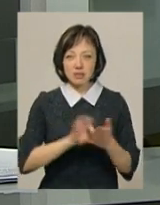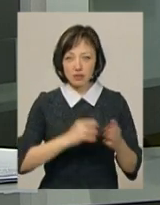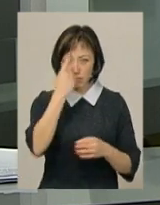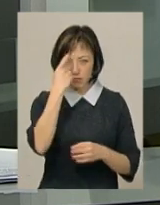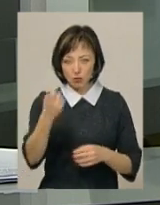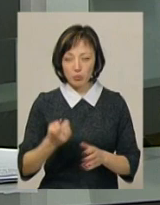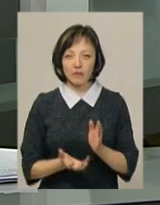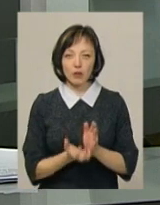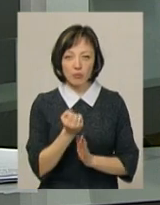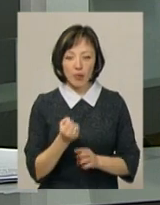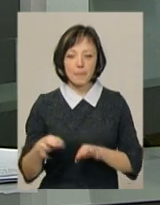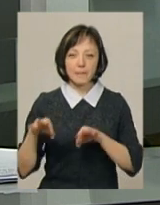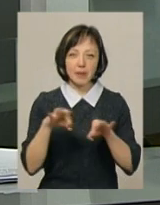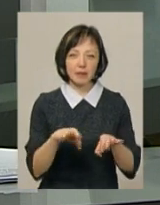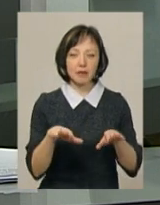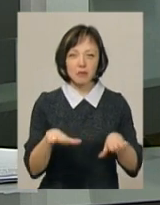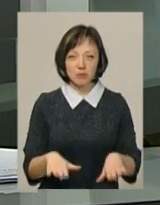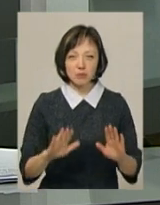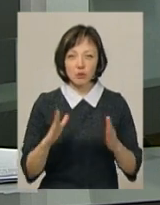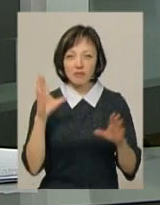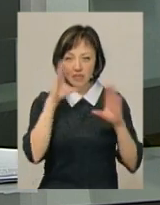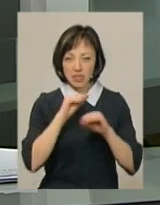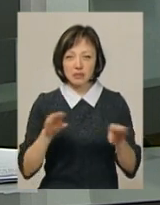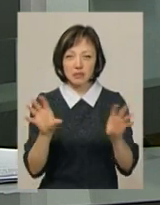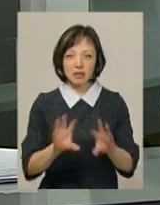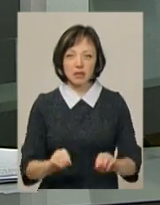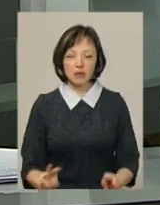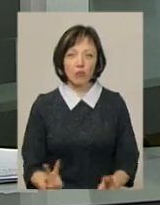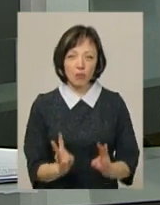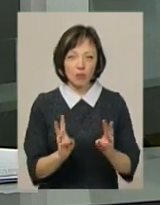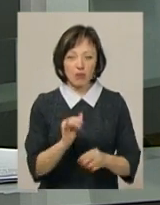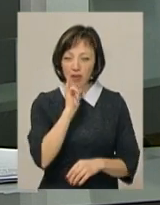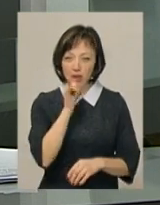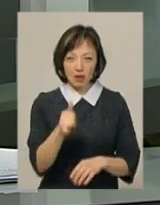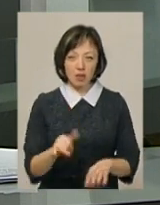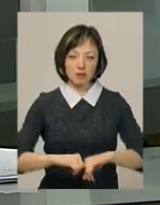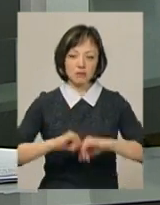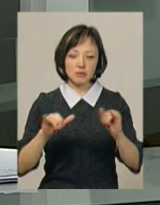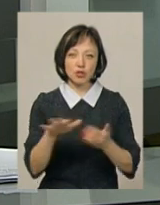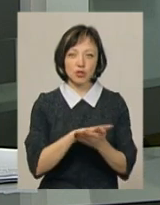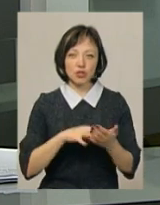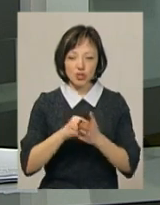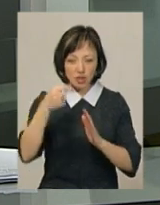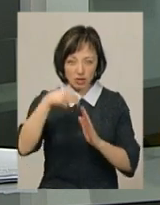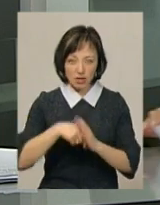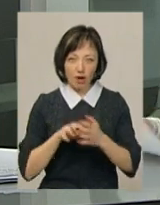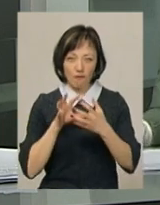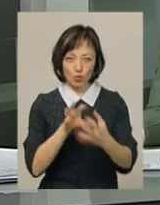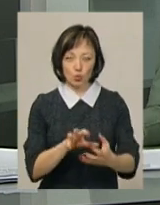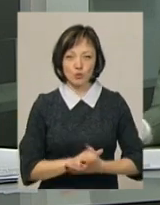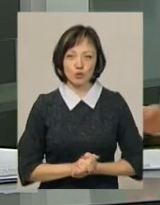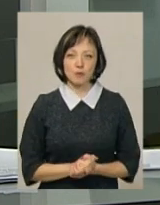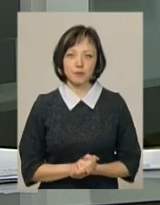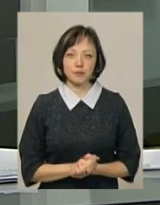повідомив рятувальників, а ті, приїхавши на місце події, встигли загасити полум'я і не дали вогню знищити салон автобуса.